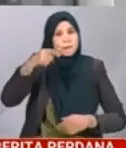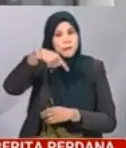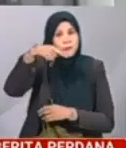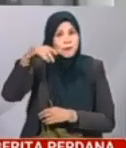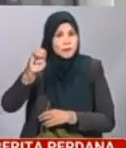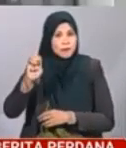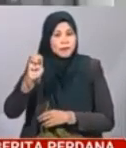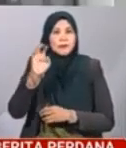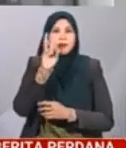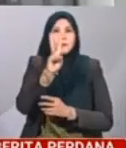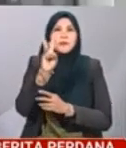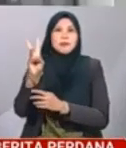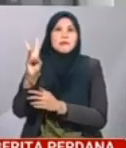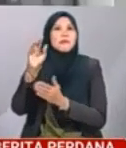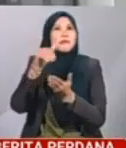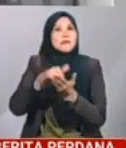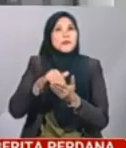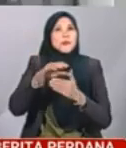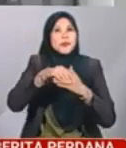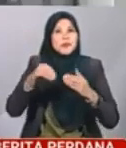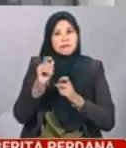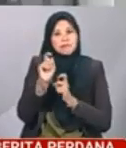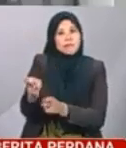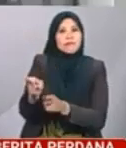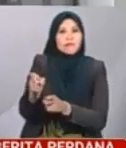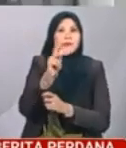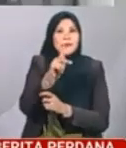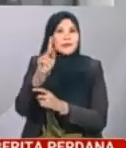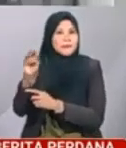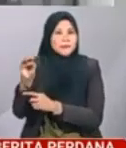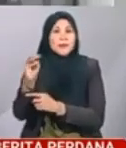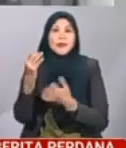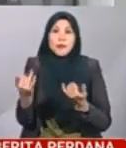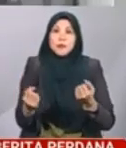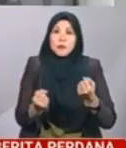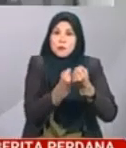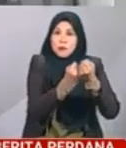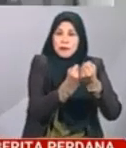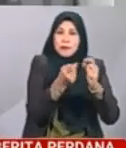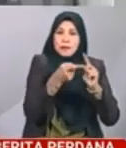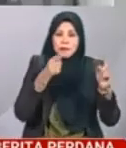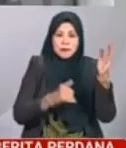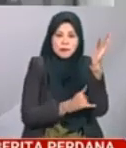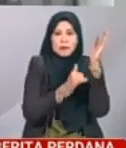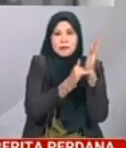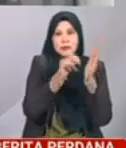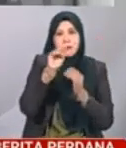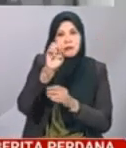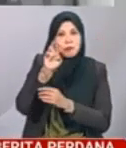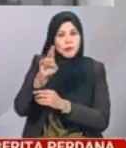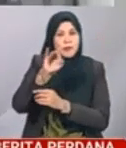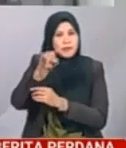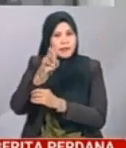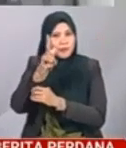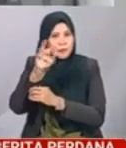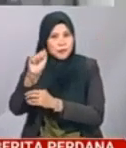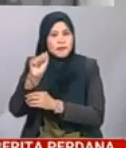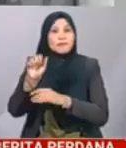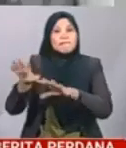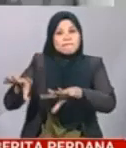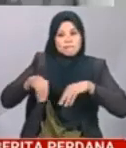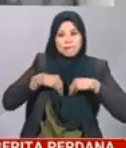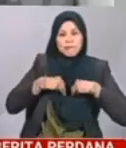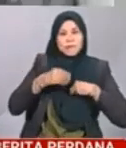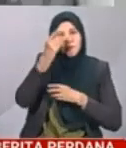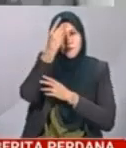bernilai RM66,000 kepada Kementerian Kesihatan. Sumbangan disampaikan melalui Yayasan Nur Jiwa dan diterima oleh Menteri